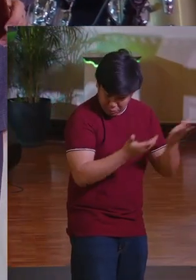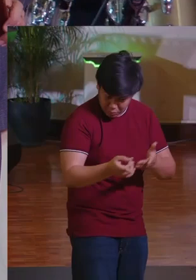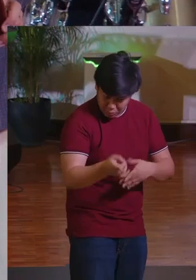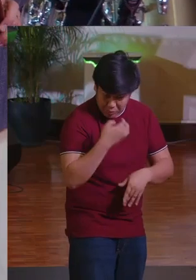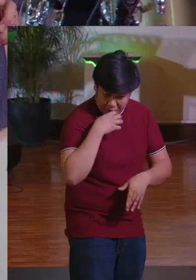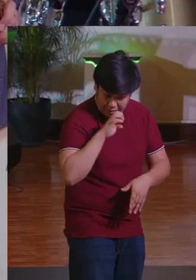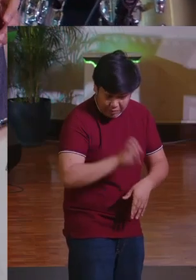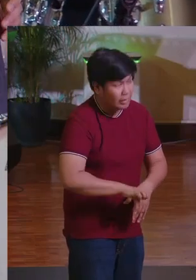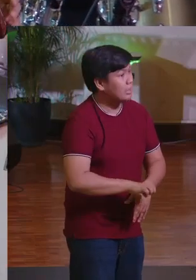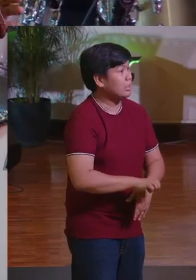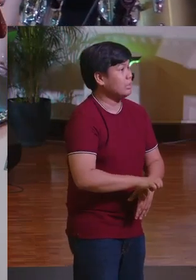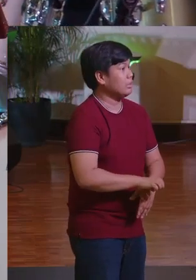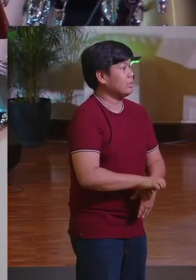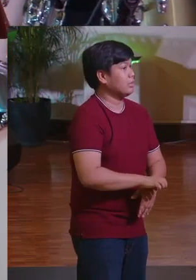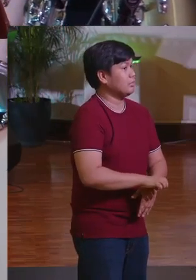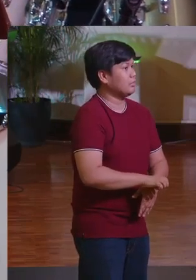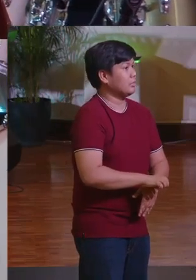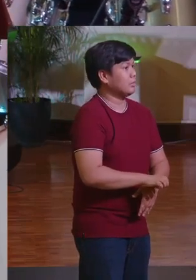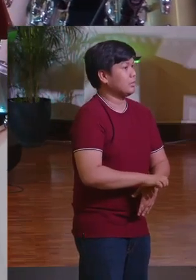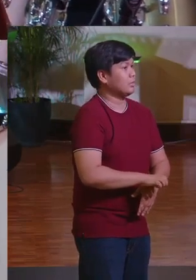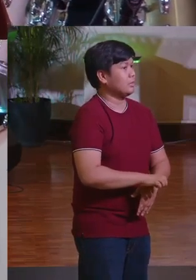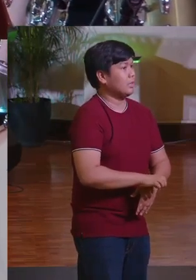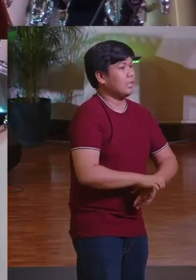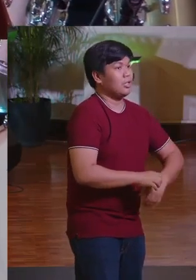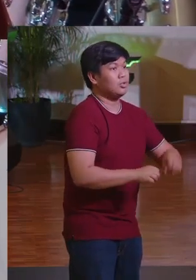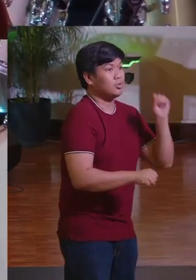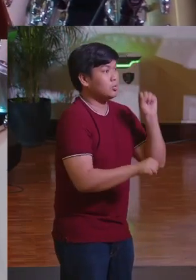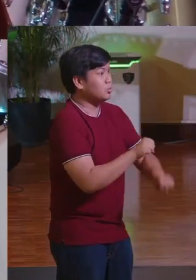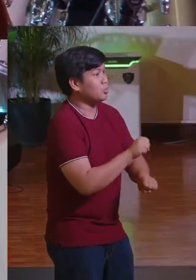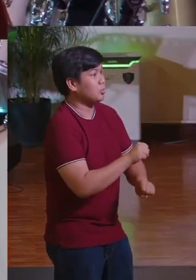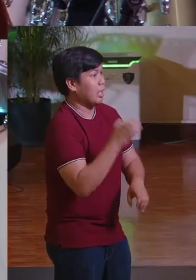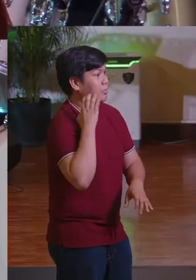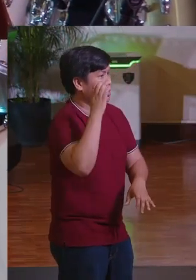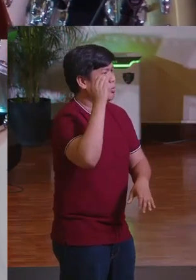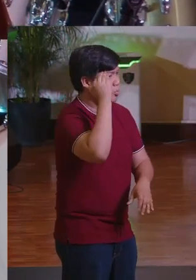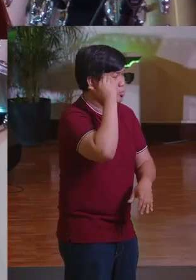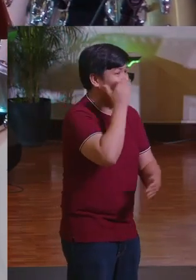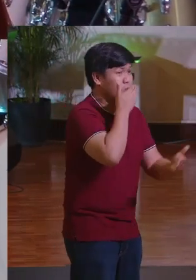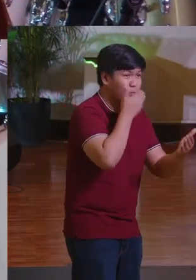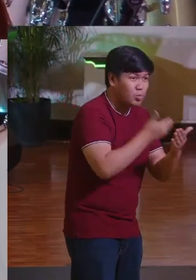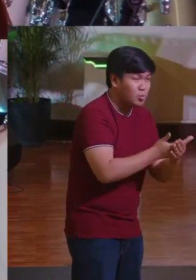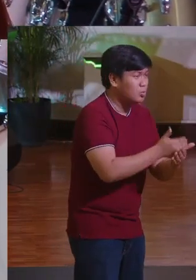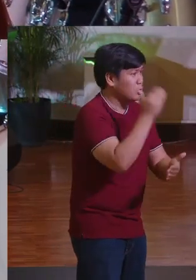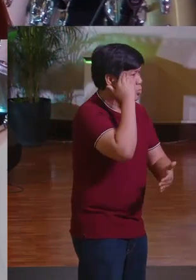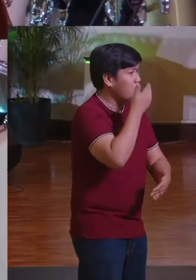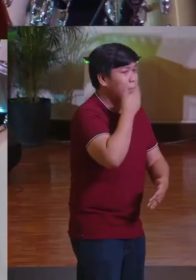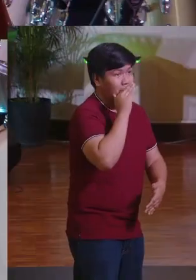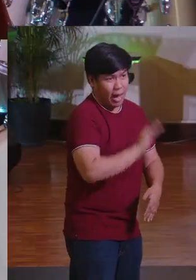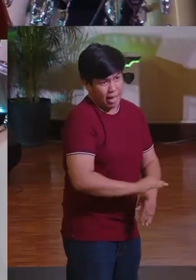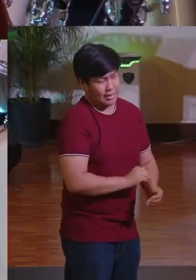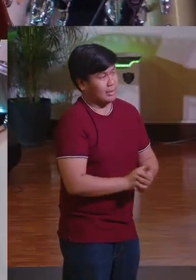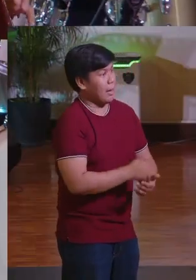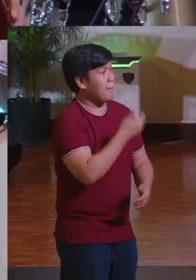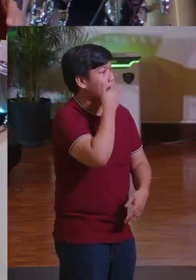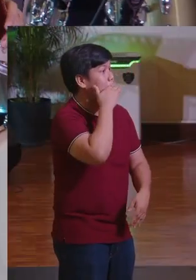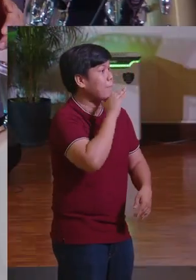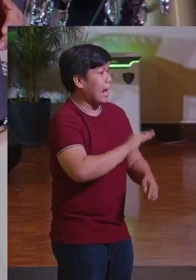evil. Parang meron po silang awareness ng good and bad. Evil is something that is against